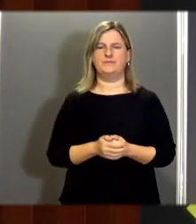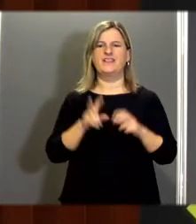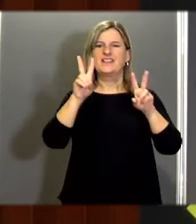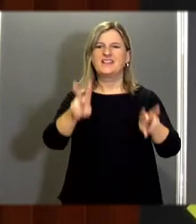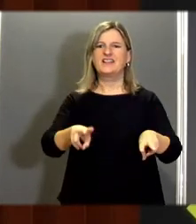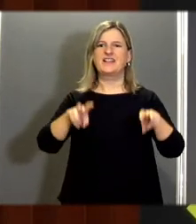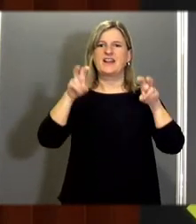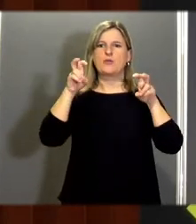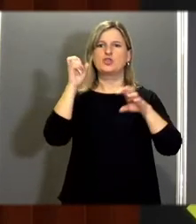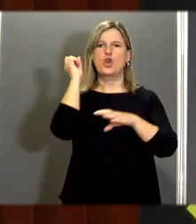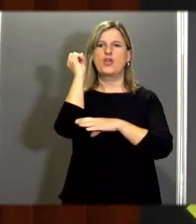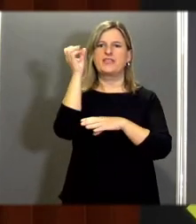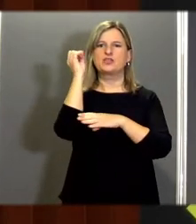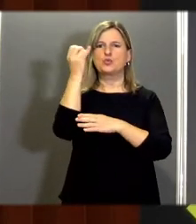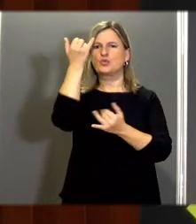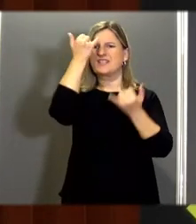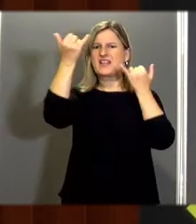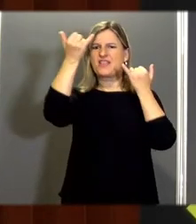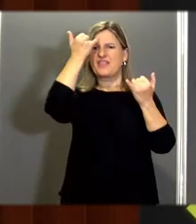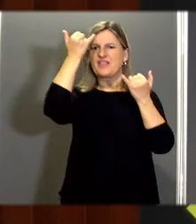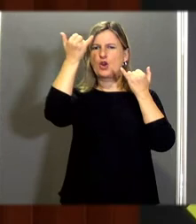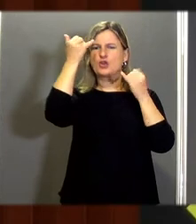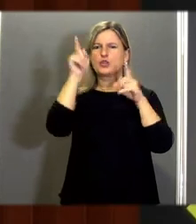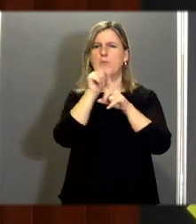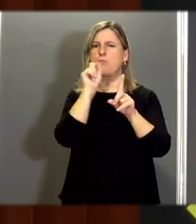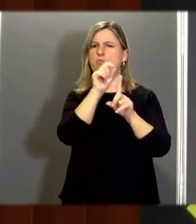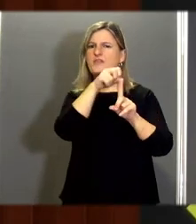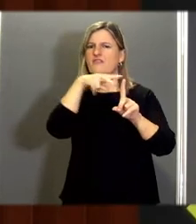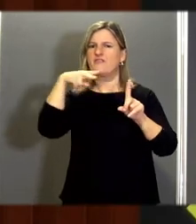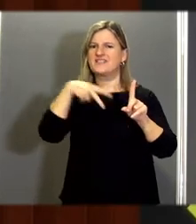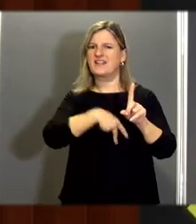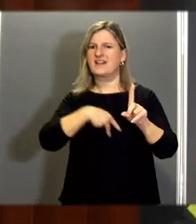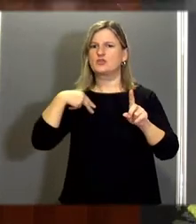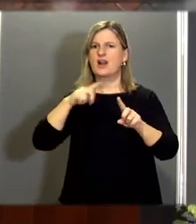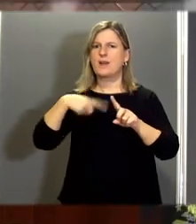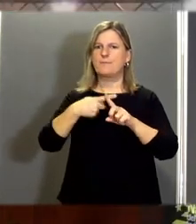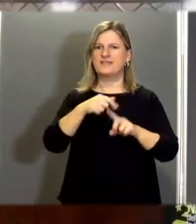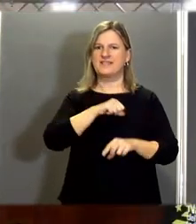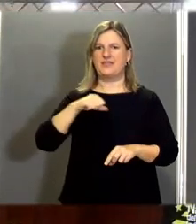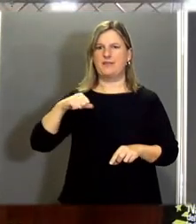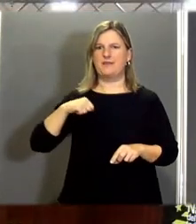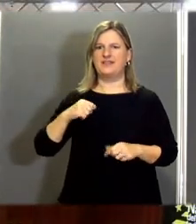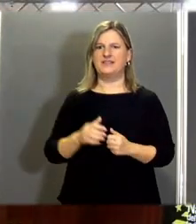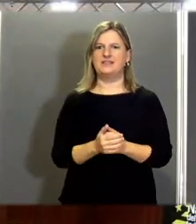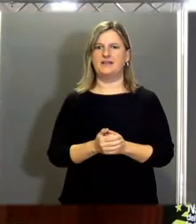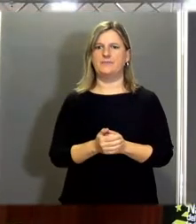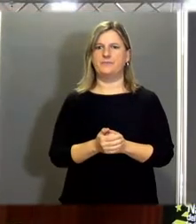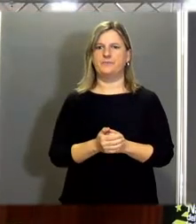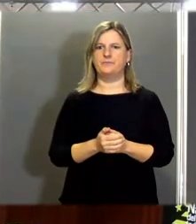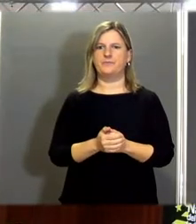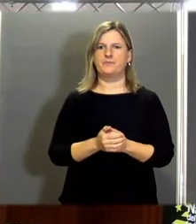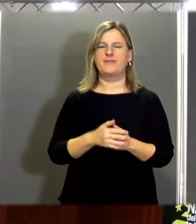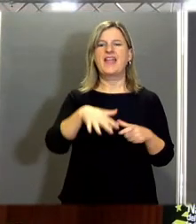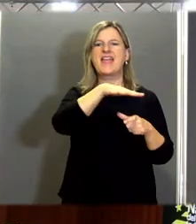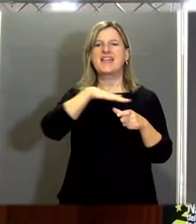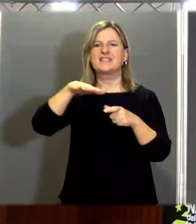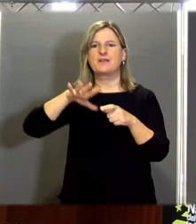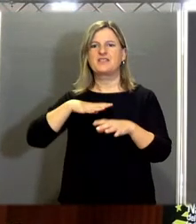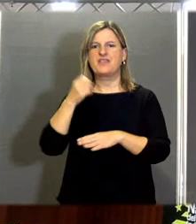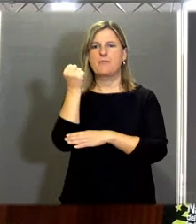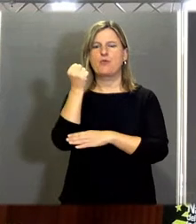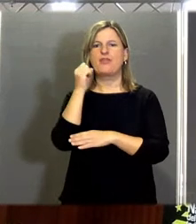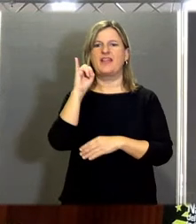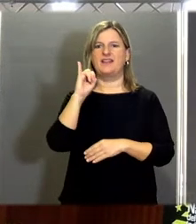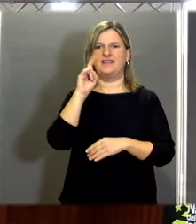Renovació del discurs ideològic en clau nacional i independentista. Espais de poder i societat